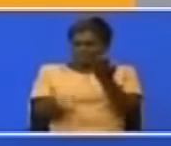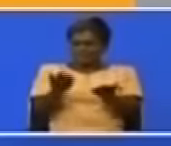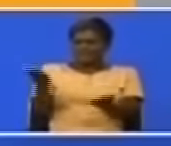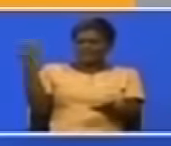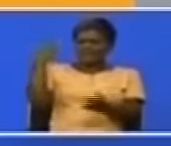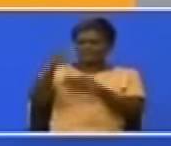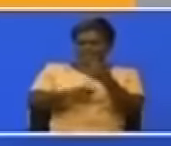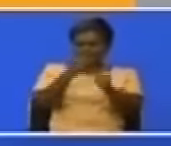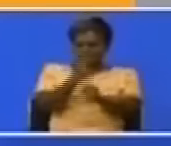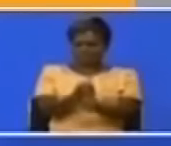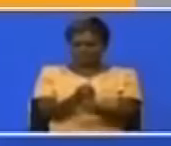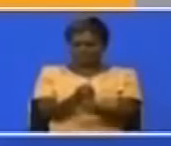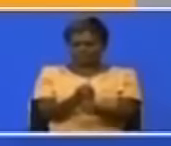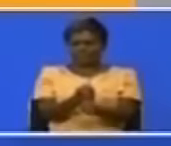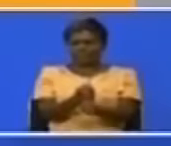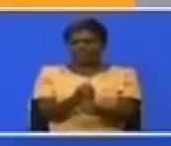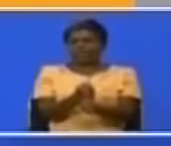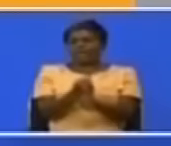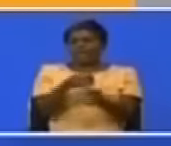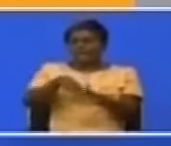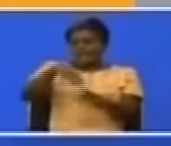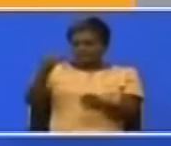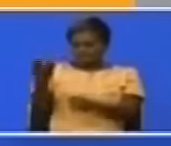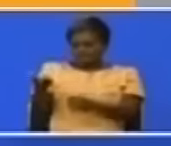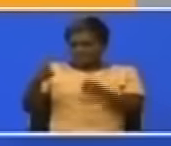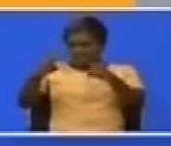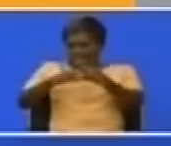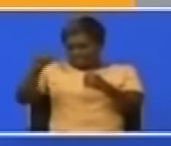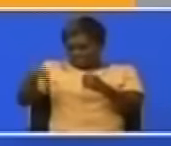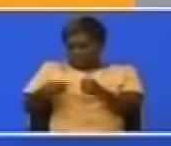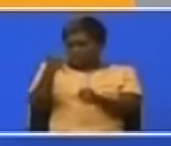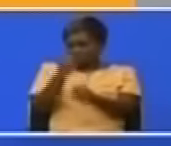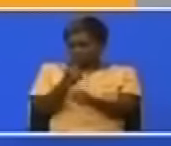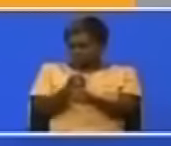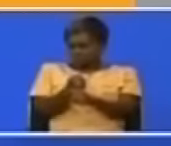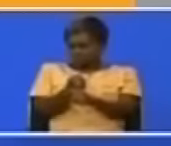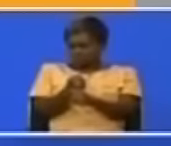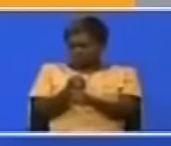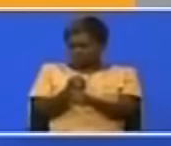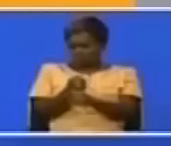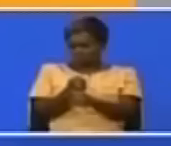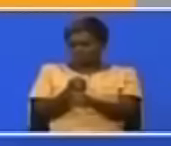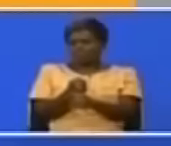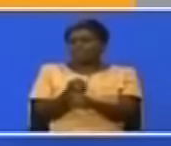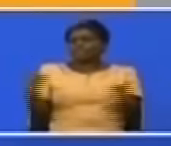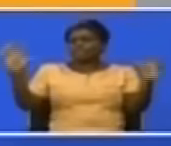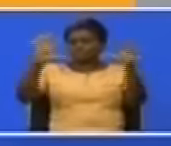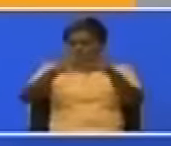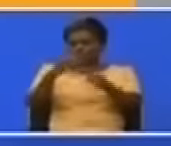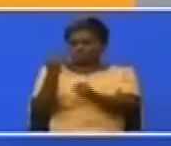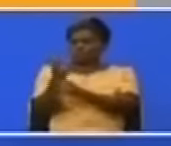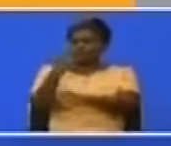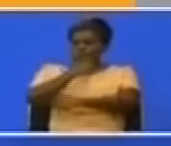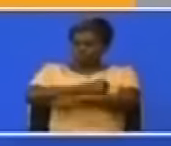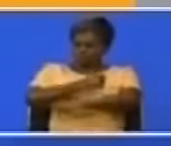mwaka 2014. Kati ya 900,000 waliofanya mtihani huo mwaka 2015 ili wajiunge na shule